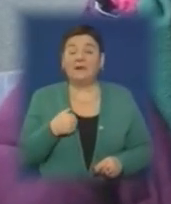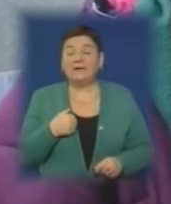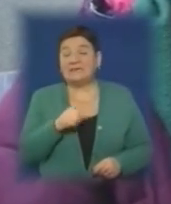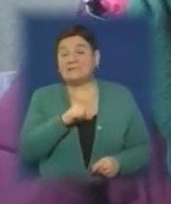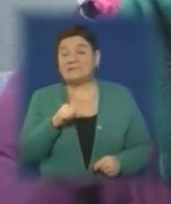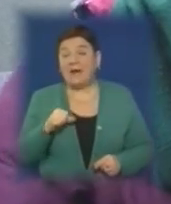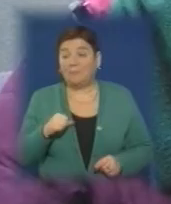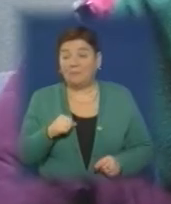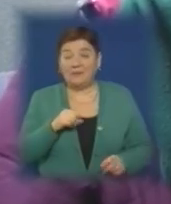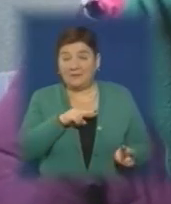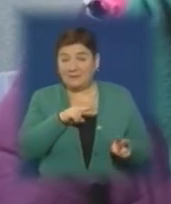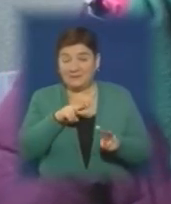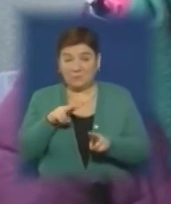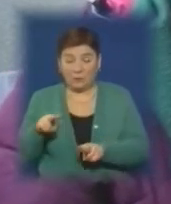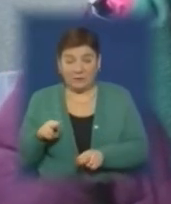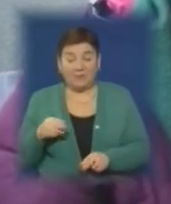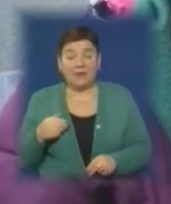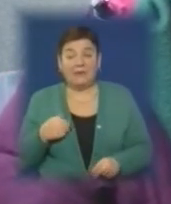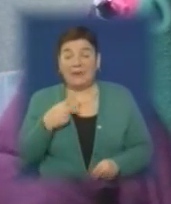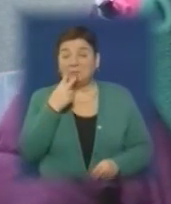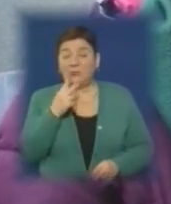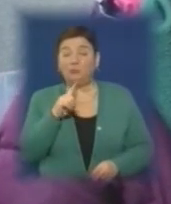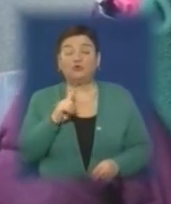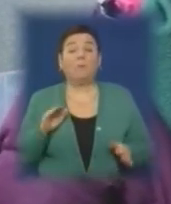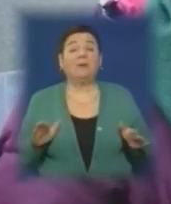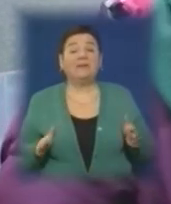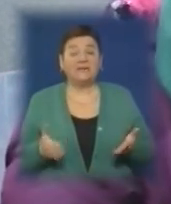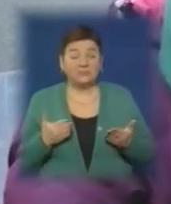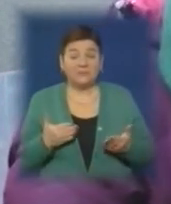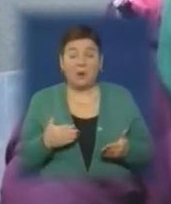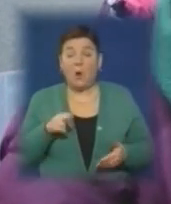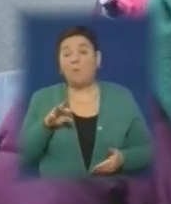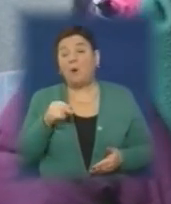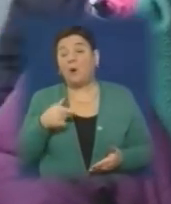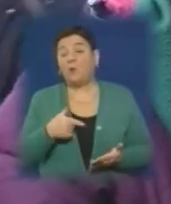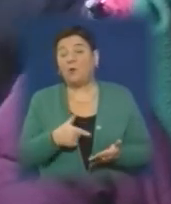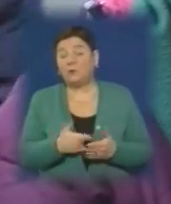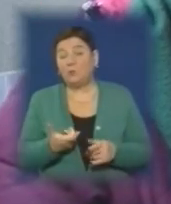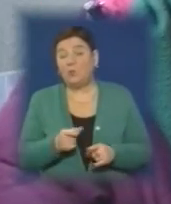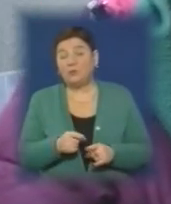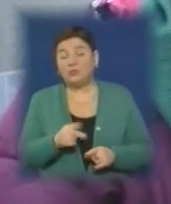как бы, не відслежуємо. Смотрю, що підтримують. Смотрю, що по місту дуже багато людей стало.